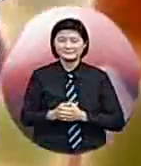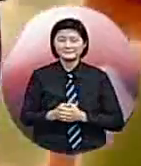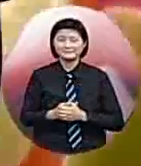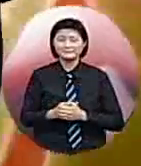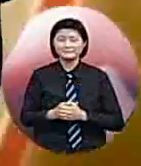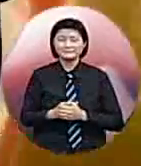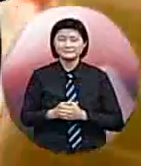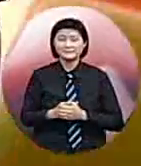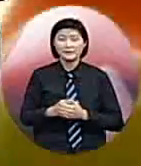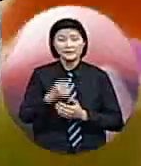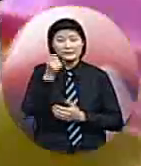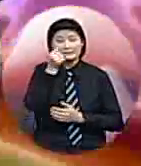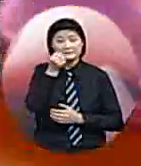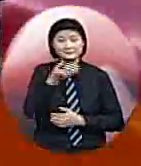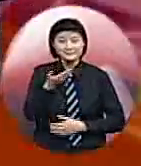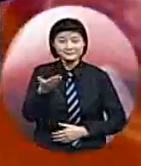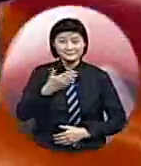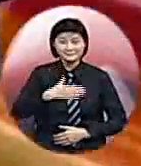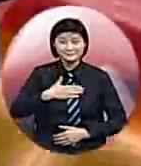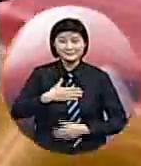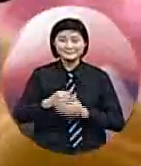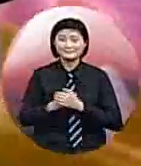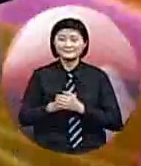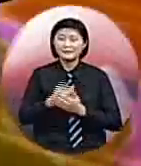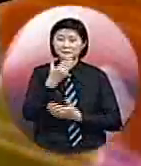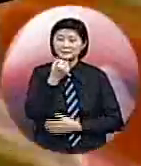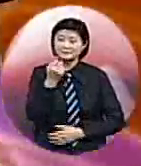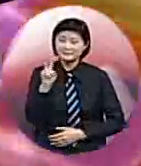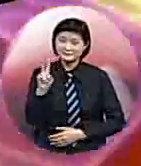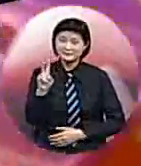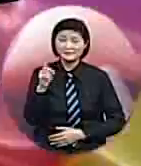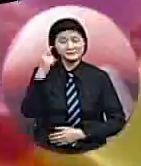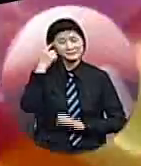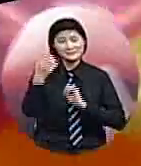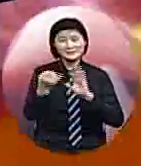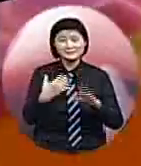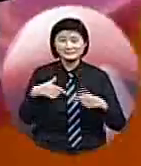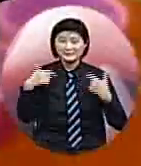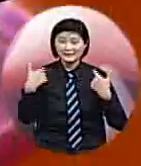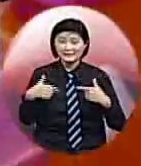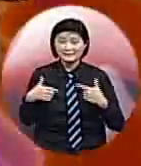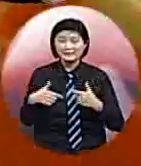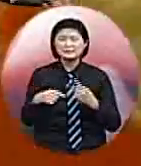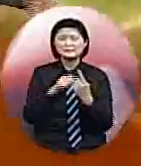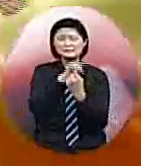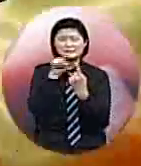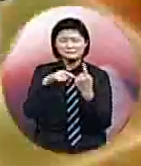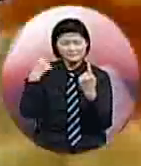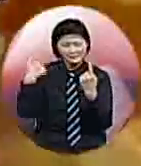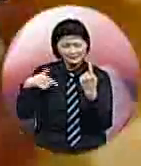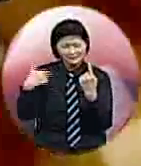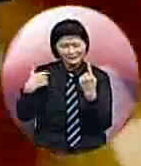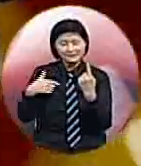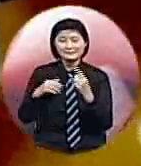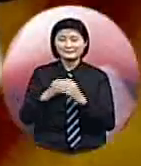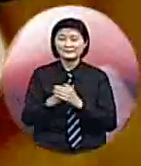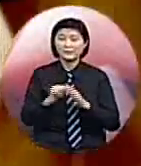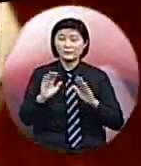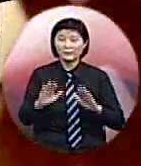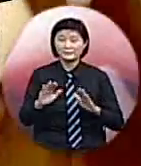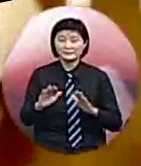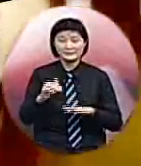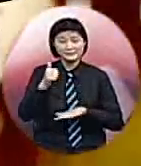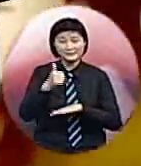네, 힌트 좀 드리세요. 네, 뭐 복지TV 퀴즈는요. 네. 1번이 항상 많이 나오는데 오늘은 네,